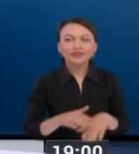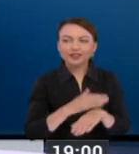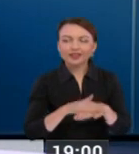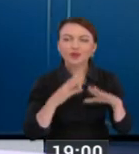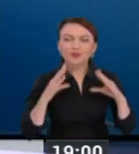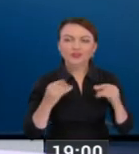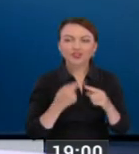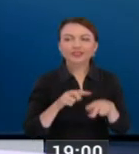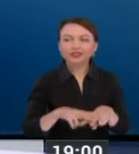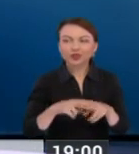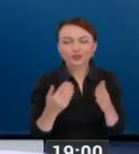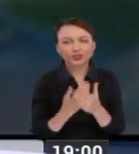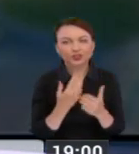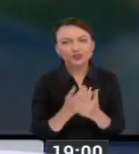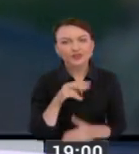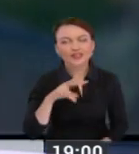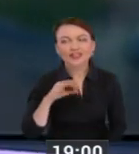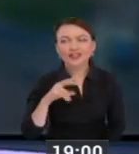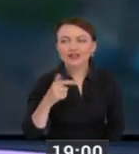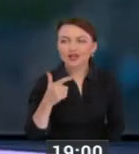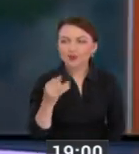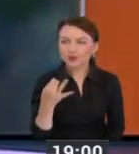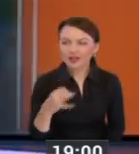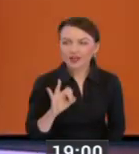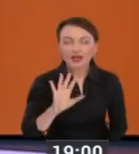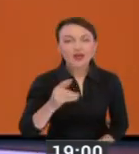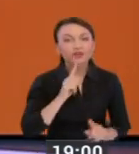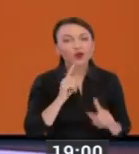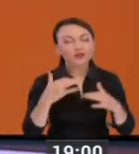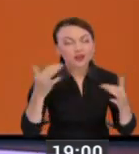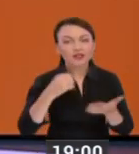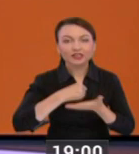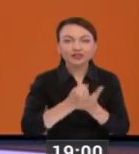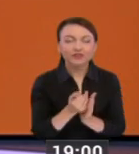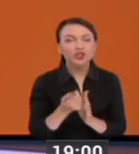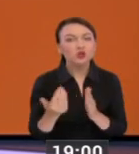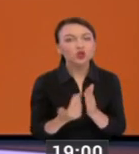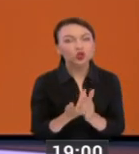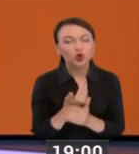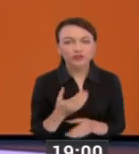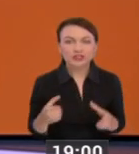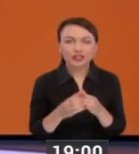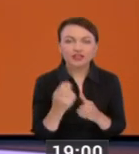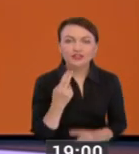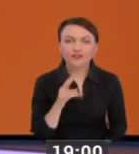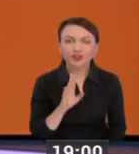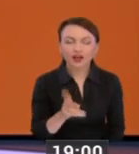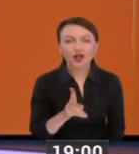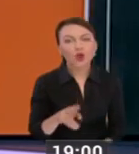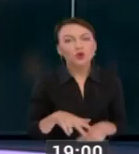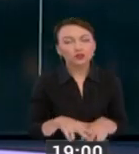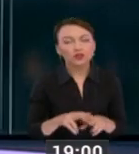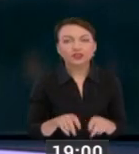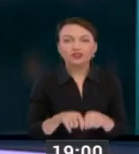вечір. Це столичні новини у студії Лілія Гулей. Верховна Рада затвердила новий склад Центрвиборчкому. У столиці відкрилась